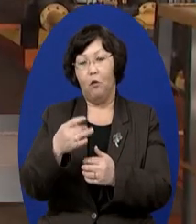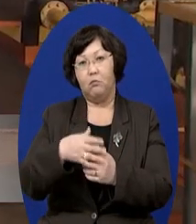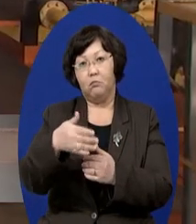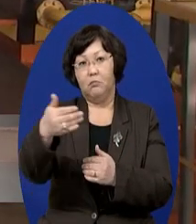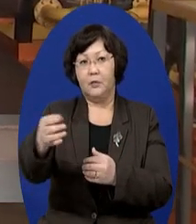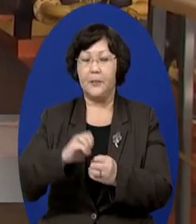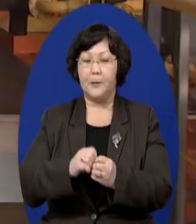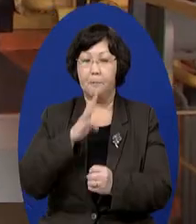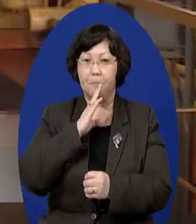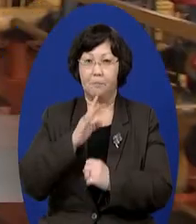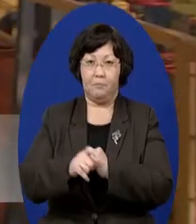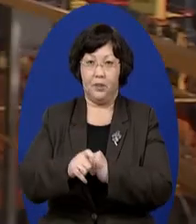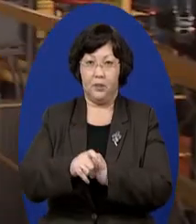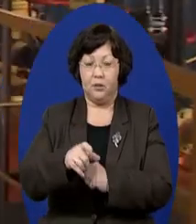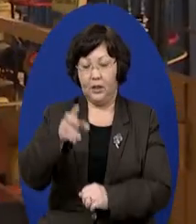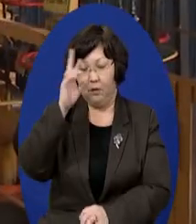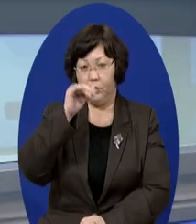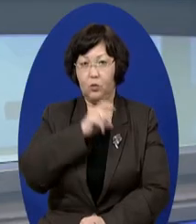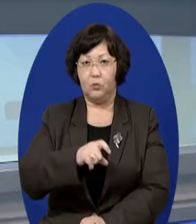яамны мэрэгчлэтнүүд онцоллоо.